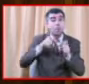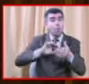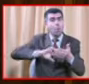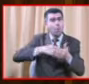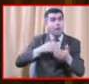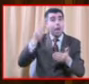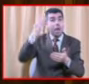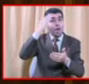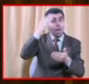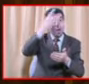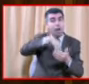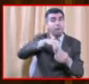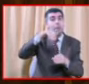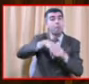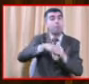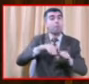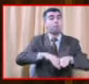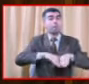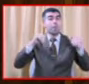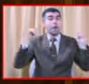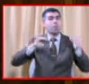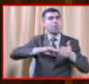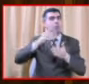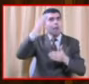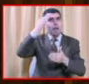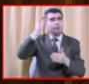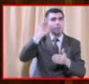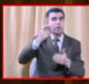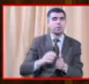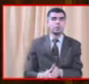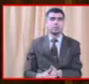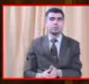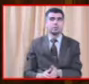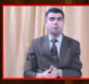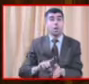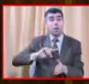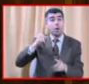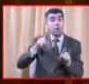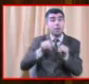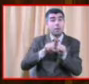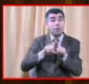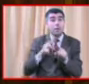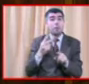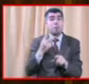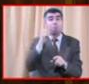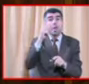يعرفها والسادة النواب والسادة السيدات النائبات يعرفوها. إلا ما 36